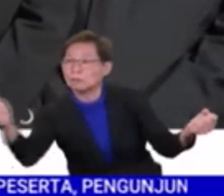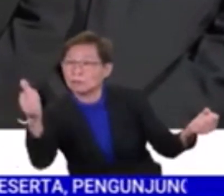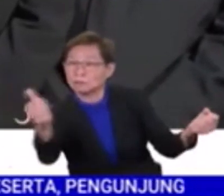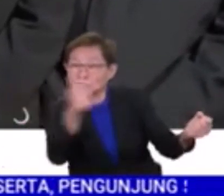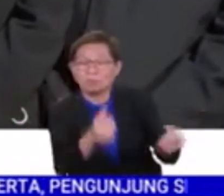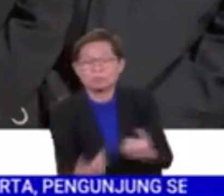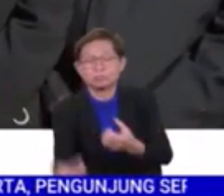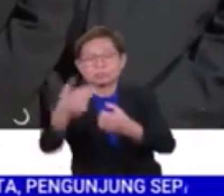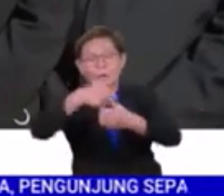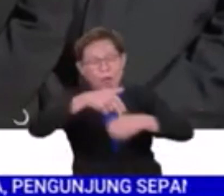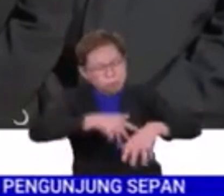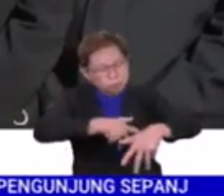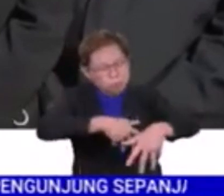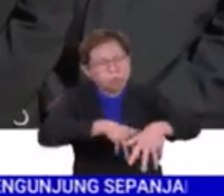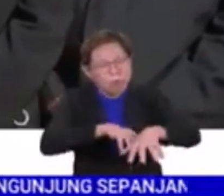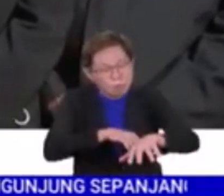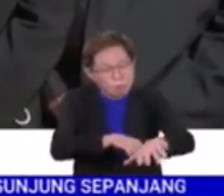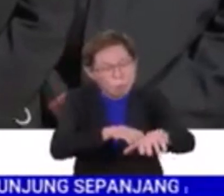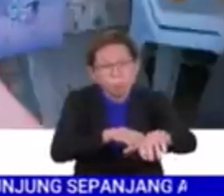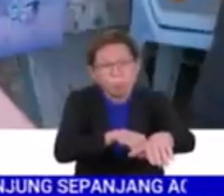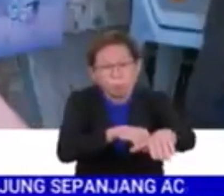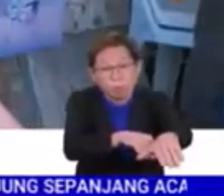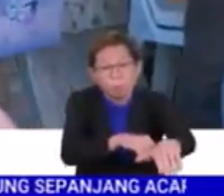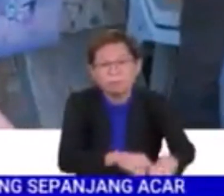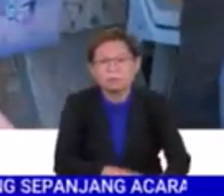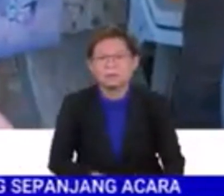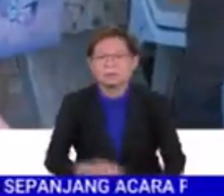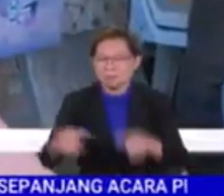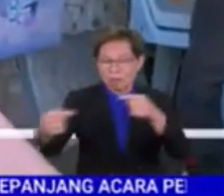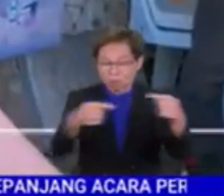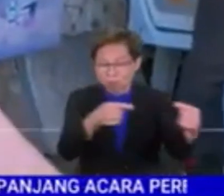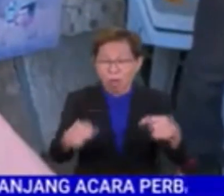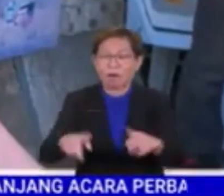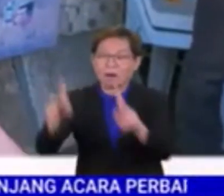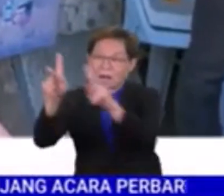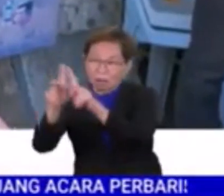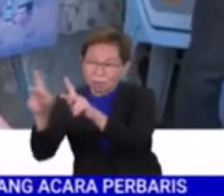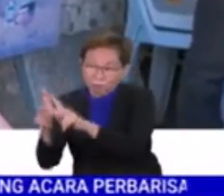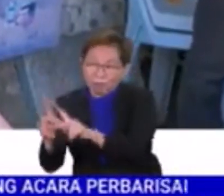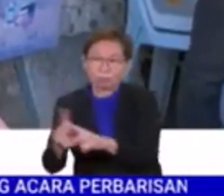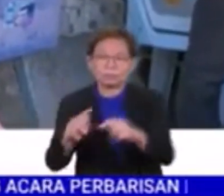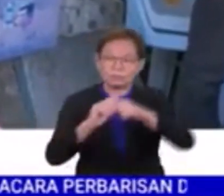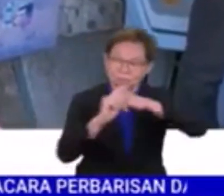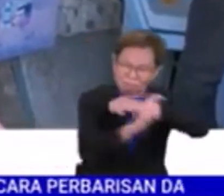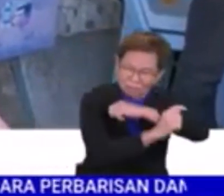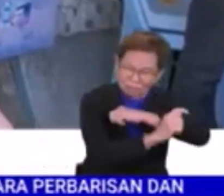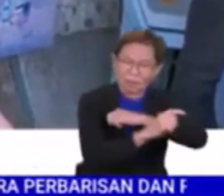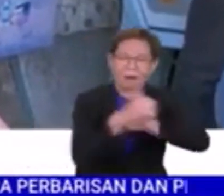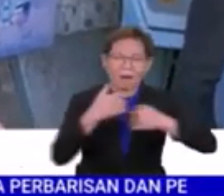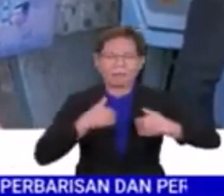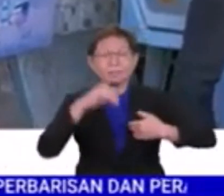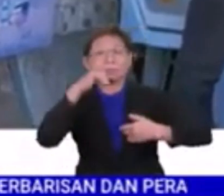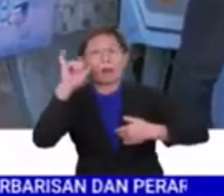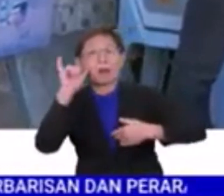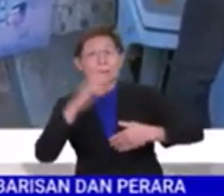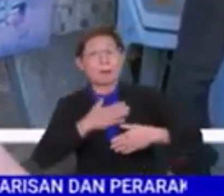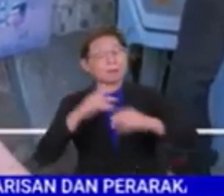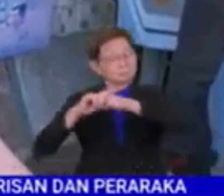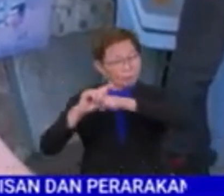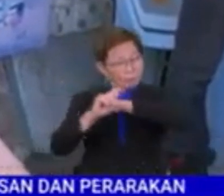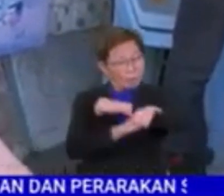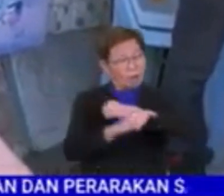menyertai perarakan, dan ini adalah satu pertandingan. Dekat kampung-kampung, taman-taman pun ada. Malam tadi kat taman saya pun